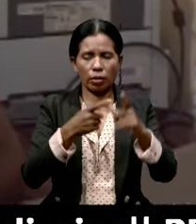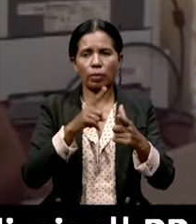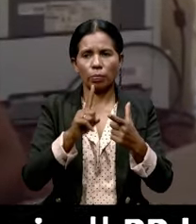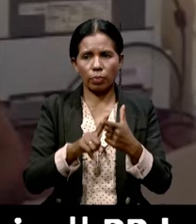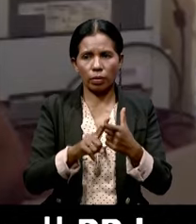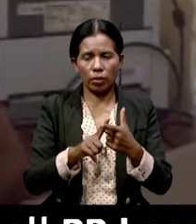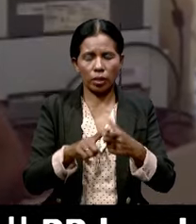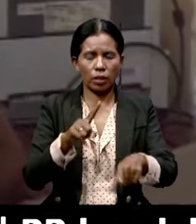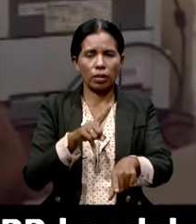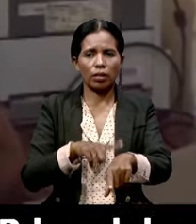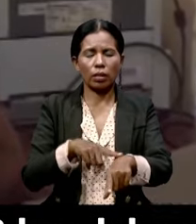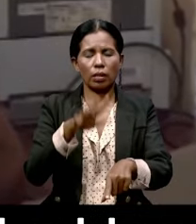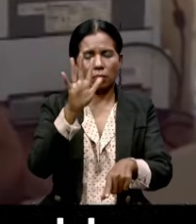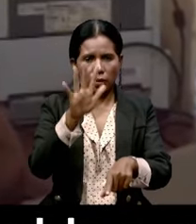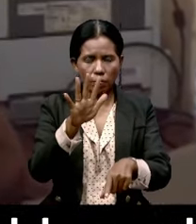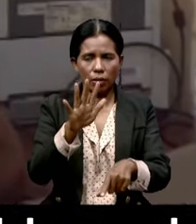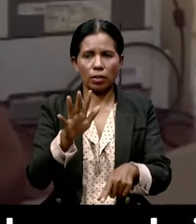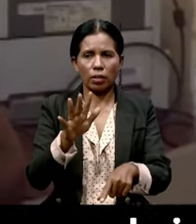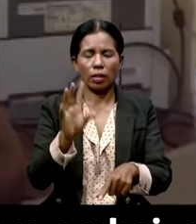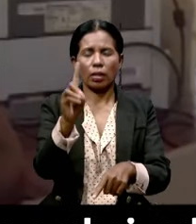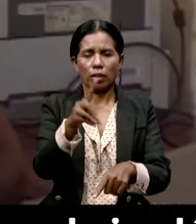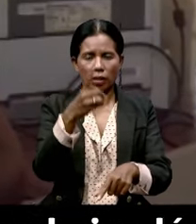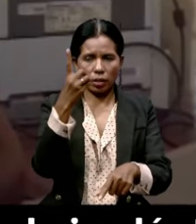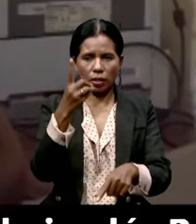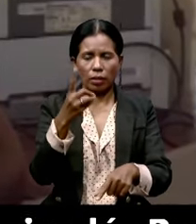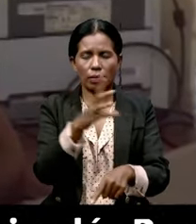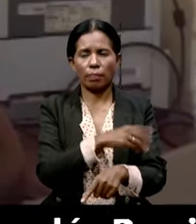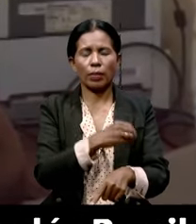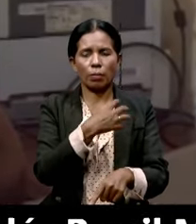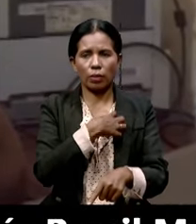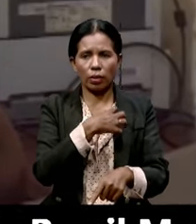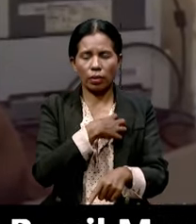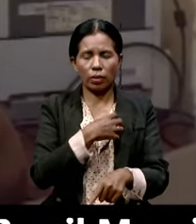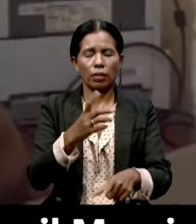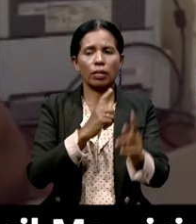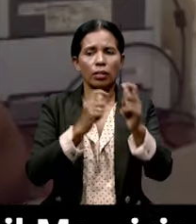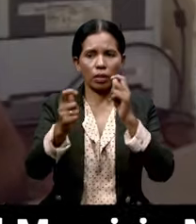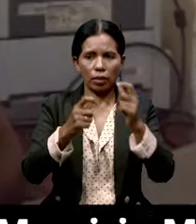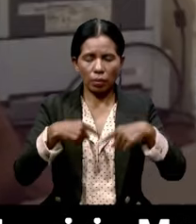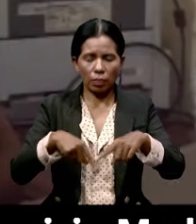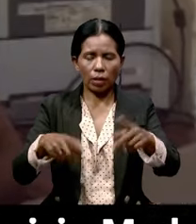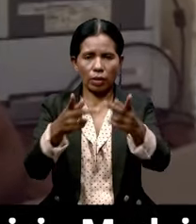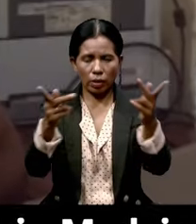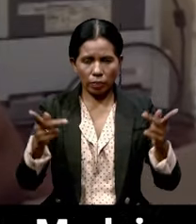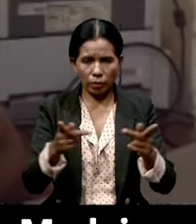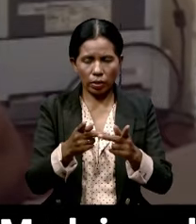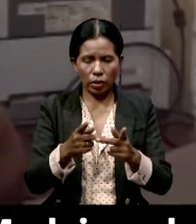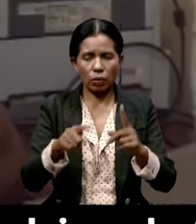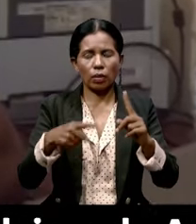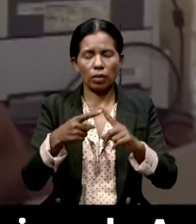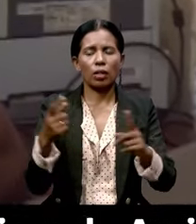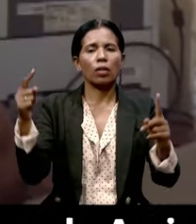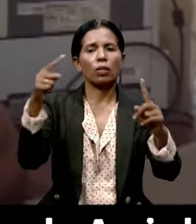ia tukulima hobalu dar sa ira heta ini ia polis transit sira bakre ia fati mai be wen hira sirto